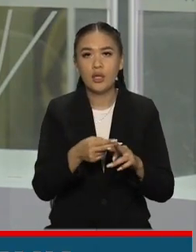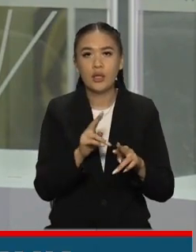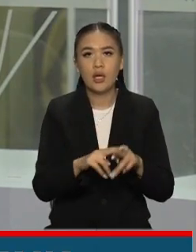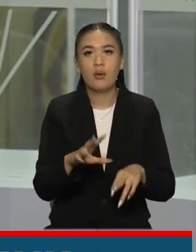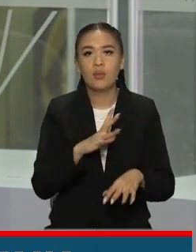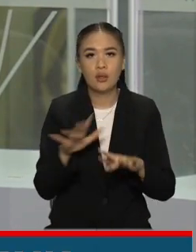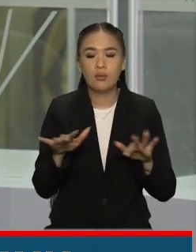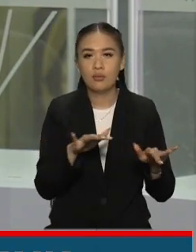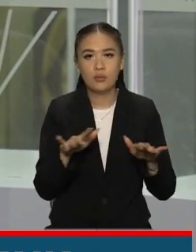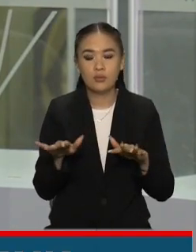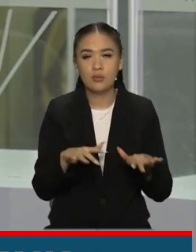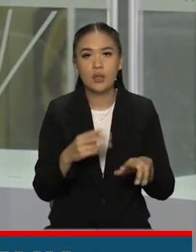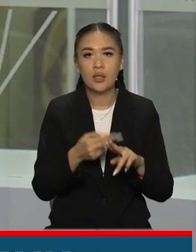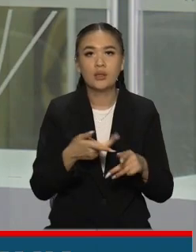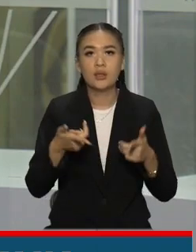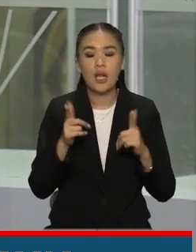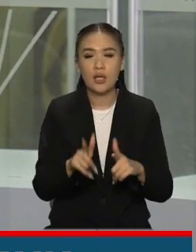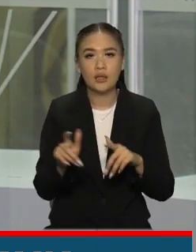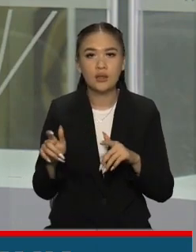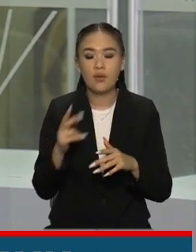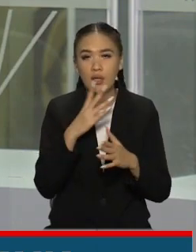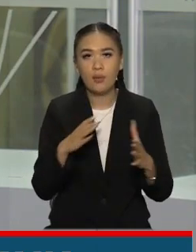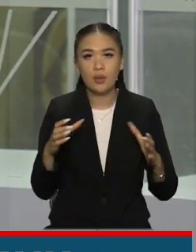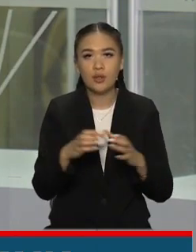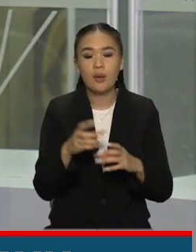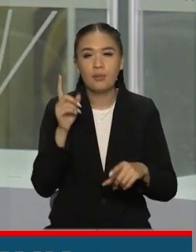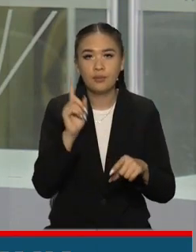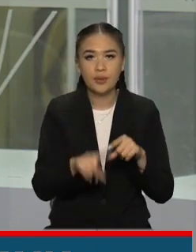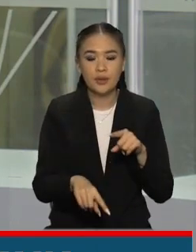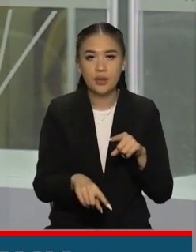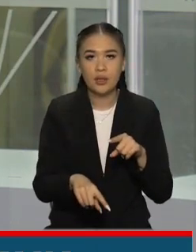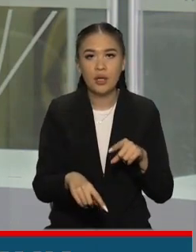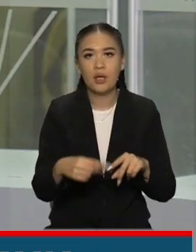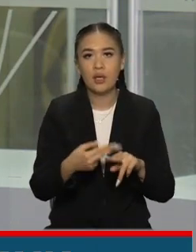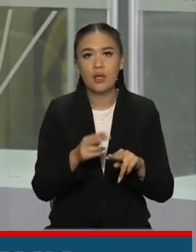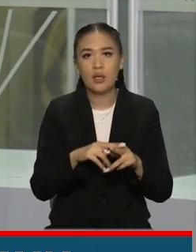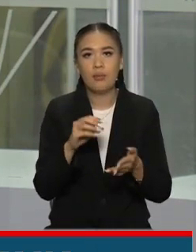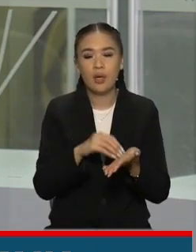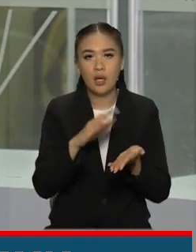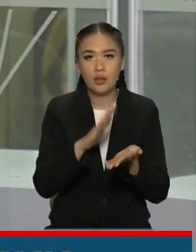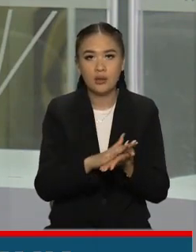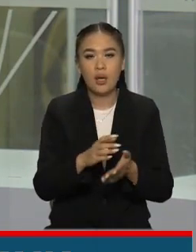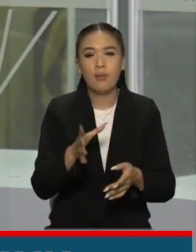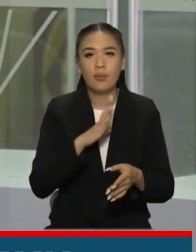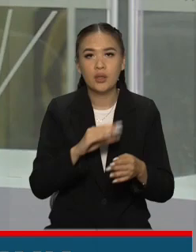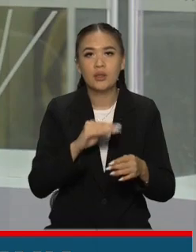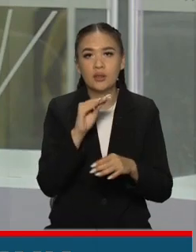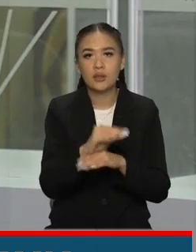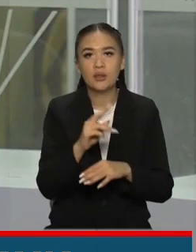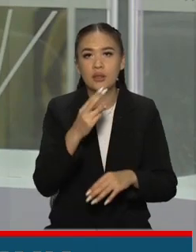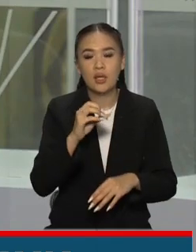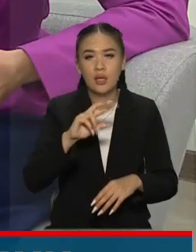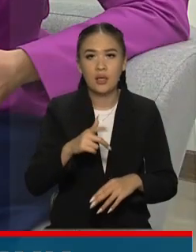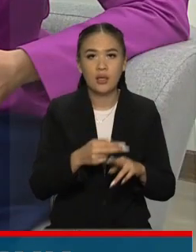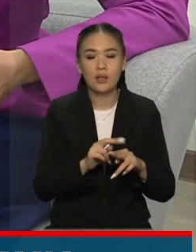бюрократическую машину. Согласование процедур, быстродействие, реализация поставленных целей по развитию